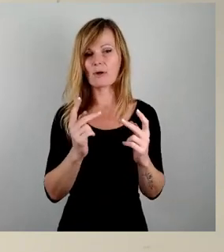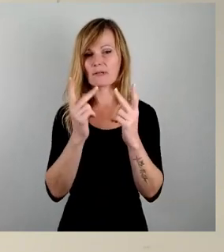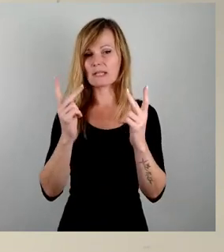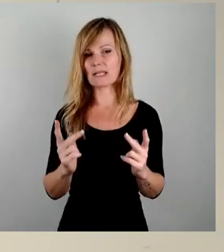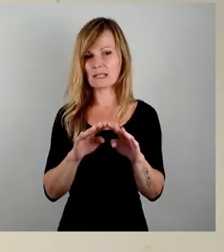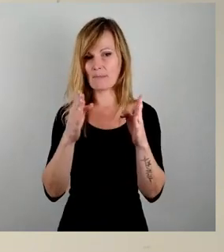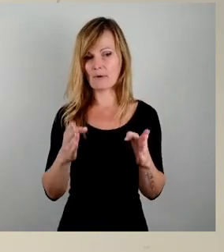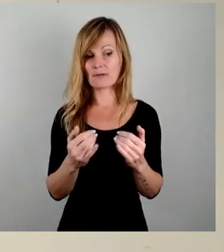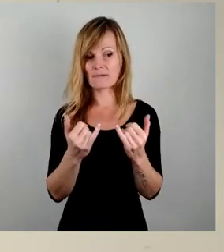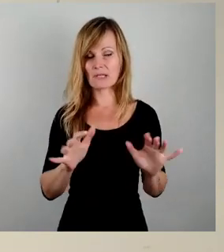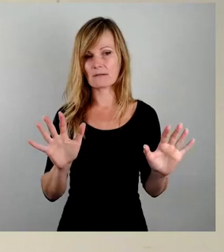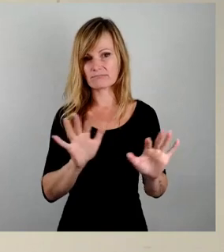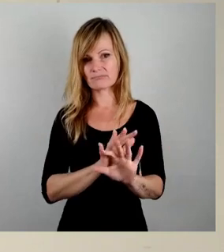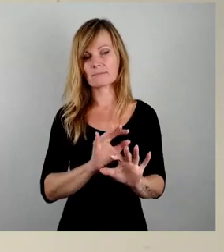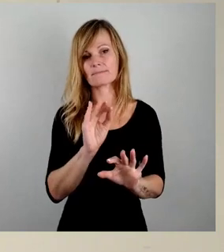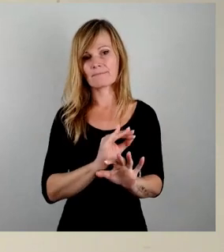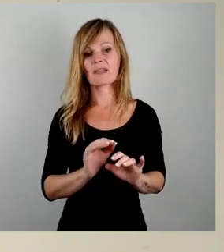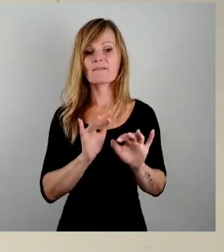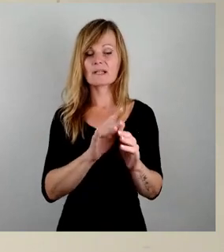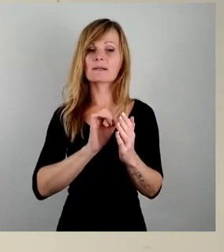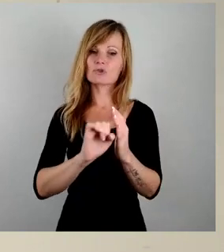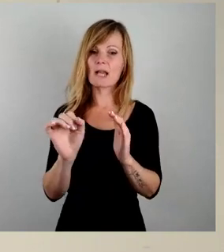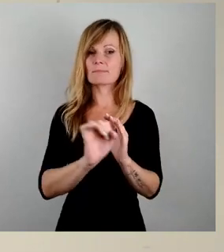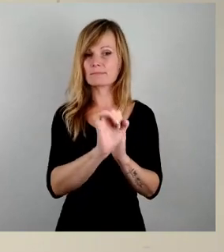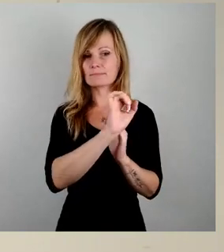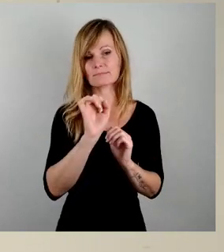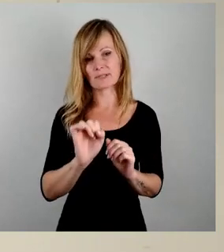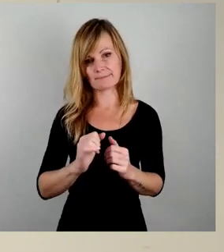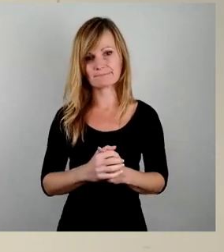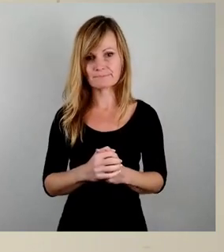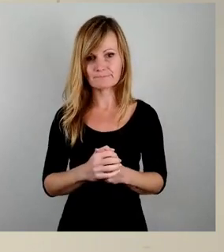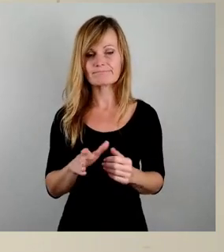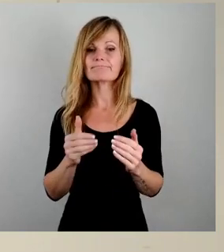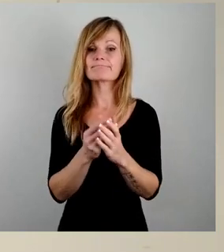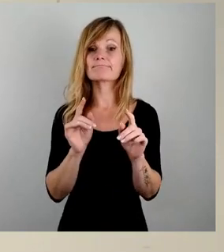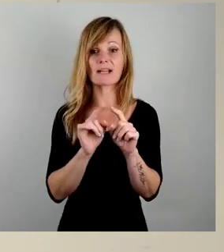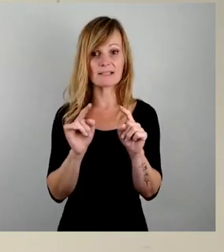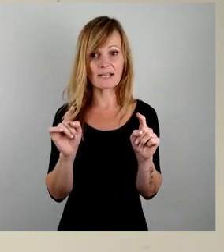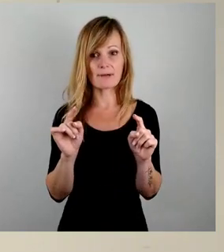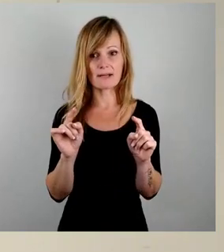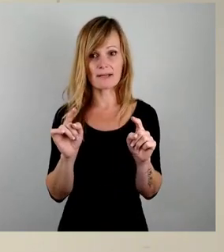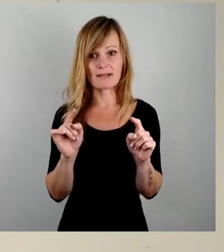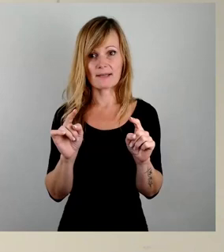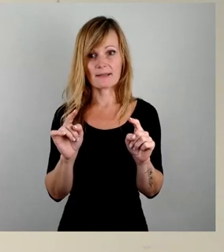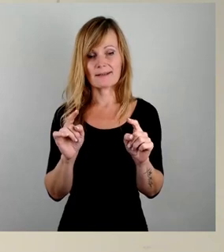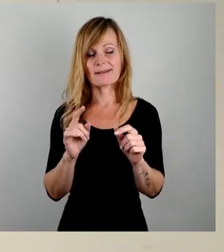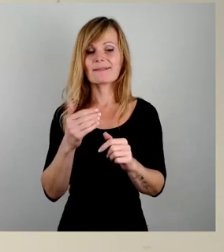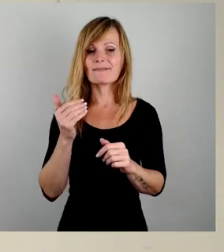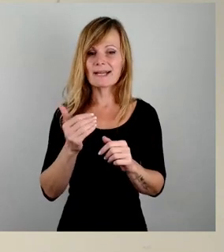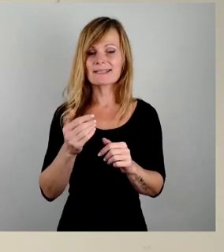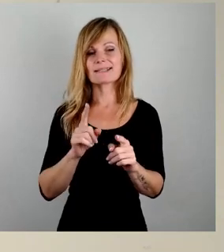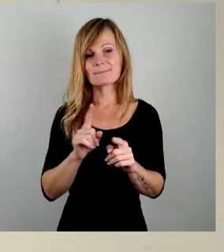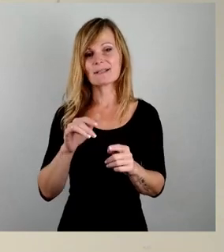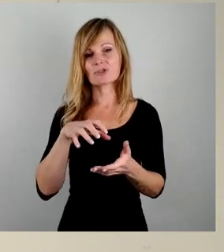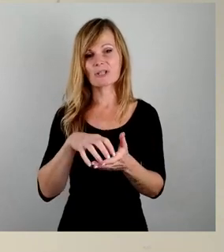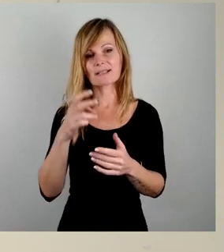man die wirksam und schnell beseitigen können. Und da das Thema ja fast jeden Stadtrat eine Rolle spielt